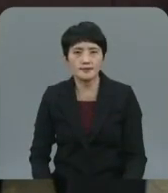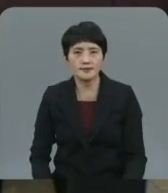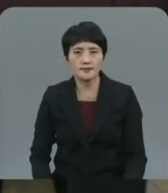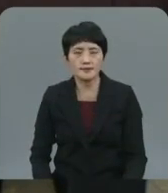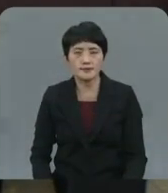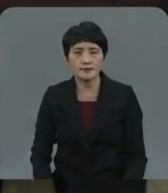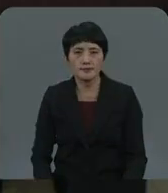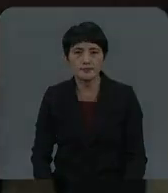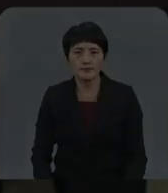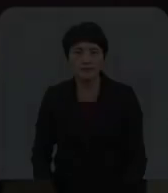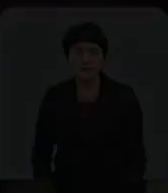unmittelbar Zusammenhänge